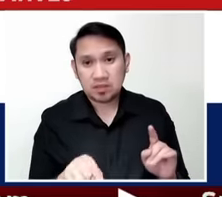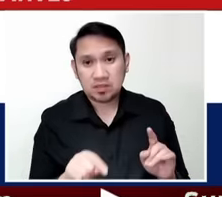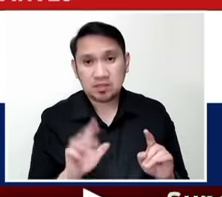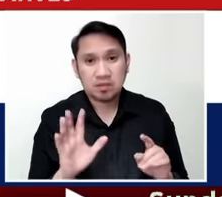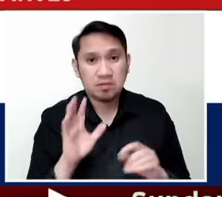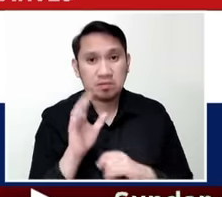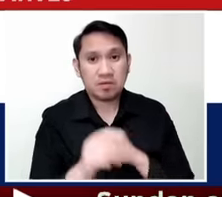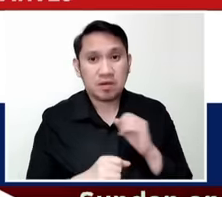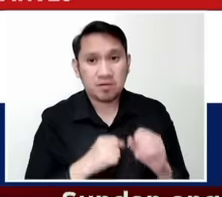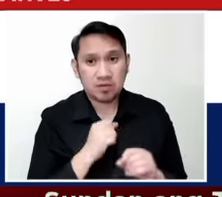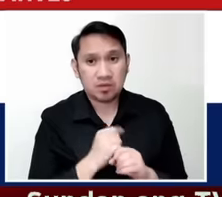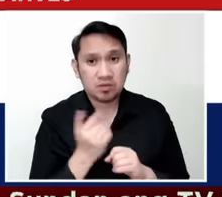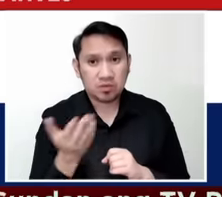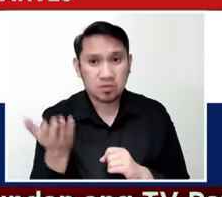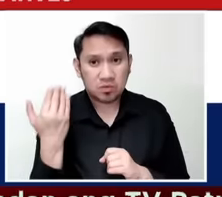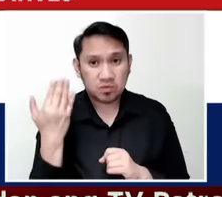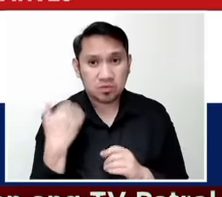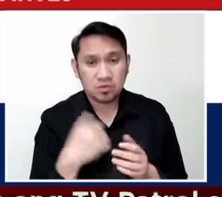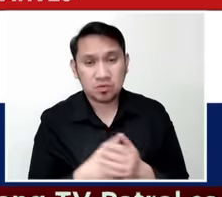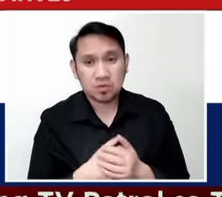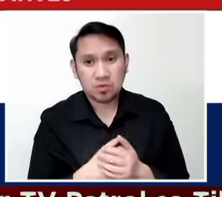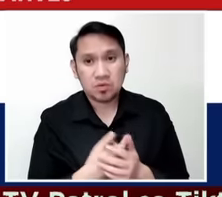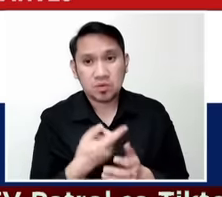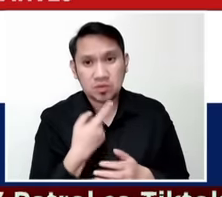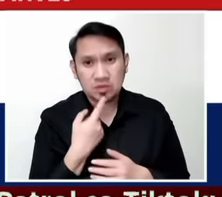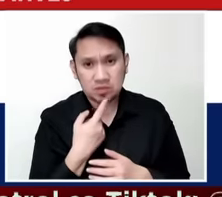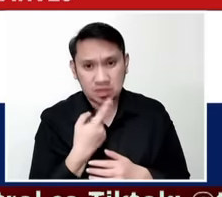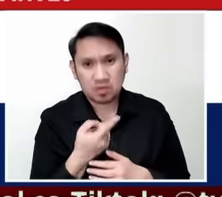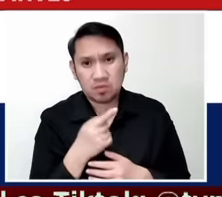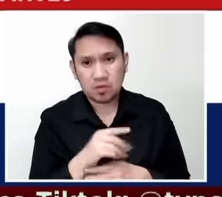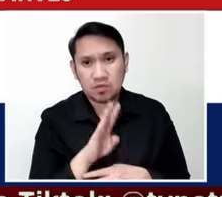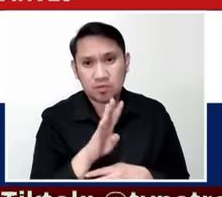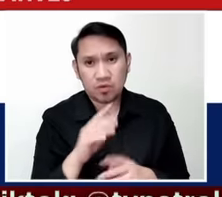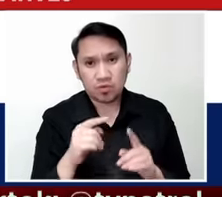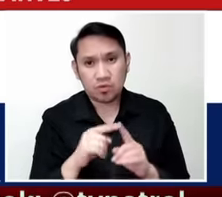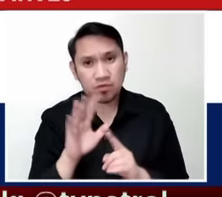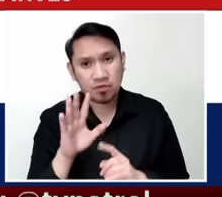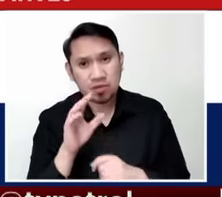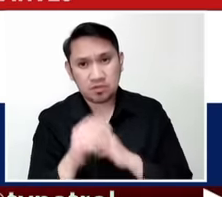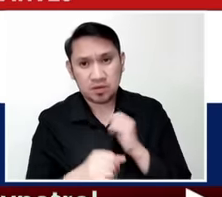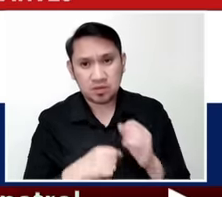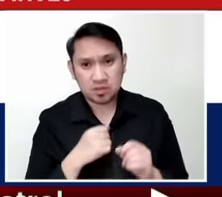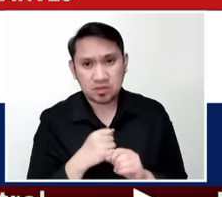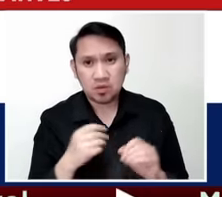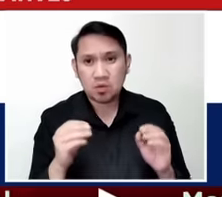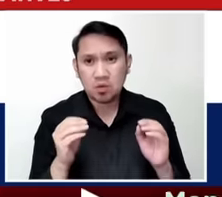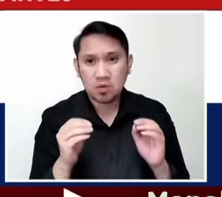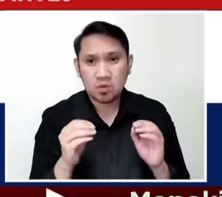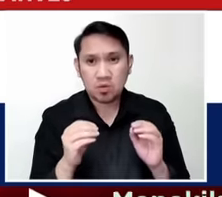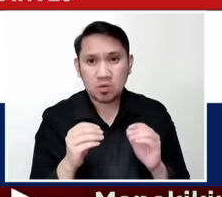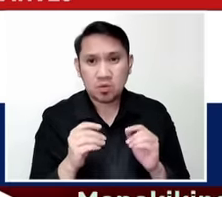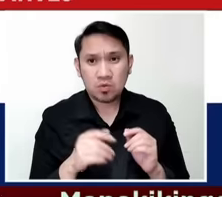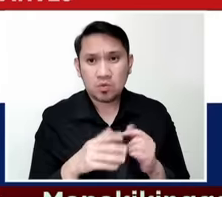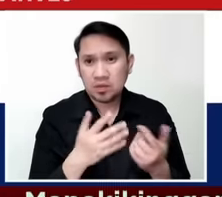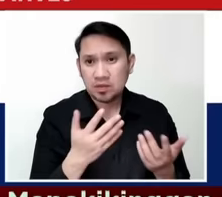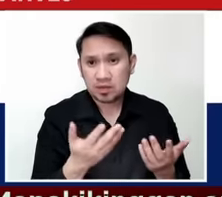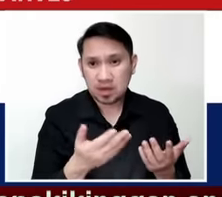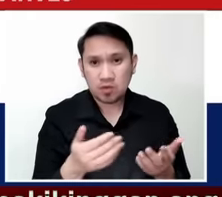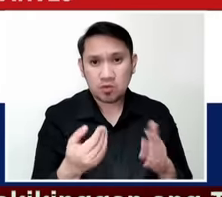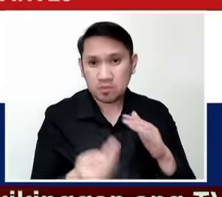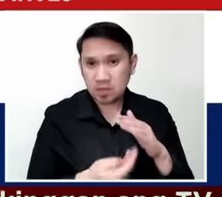difference since 5 years ago. So yung sinasabi nila na in 4 or 5 years ay lalayo ang minimum pamasahe po